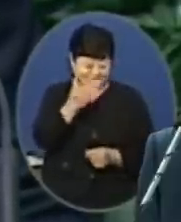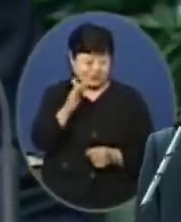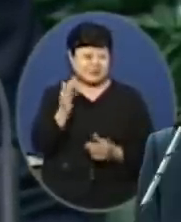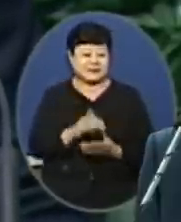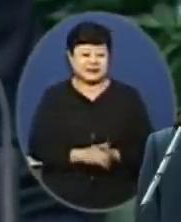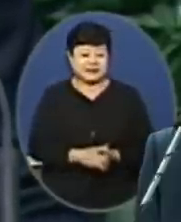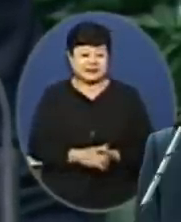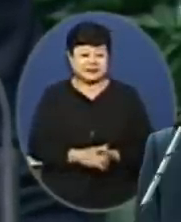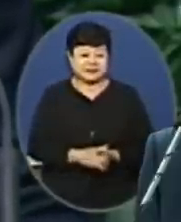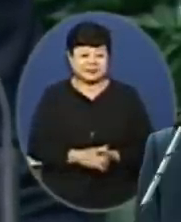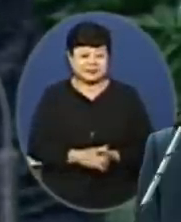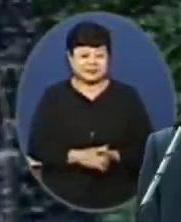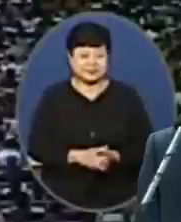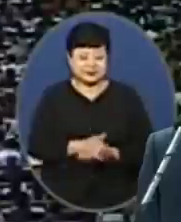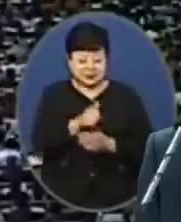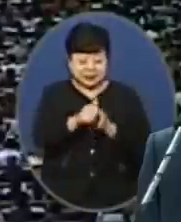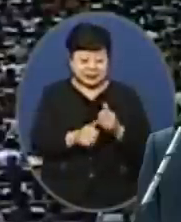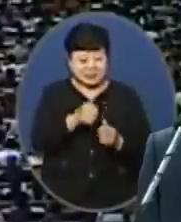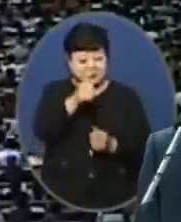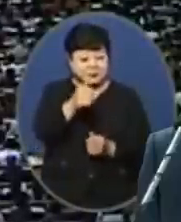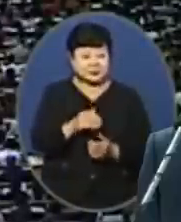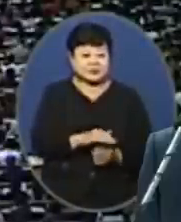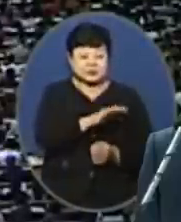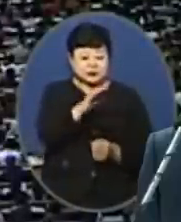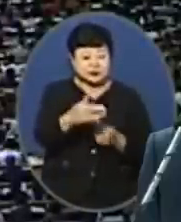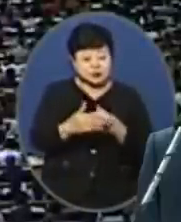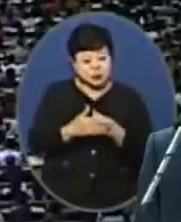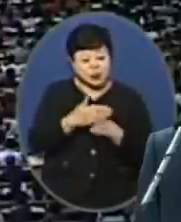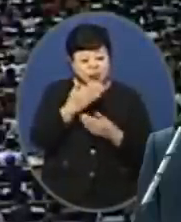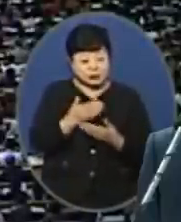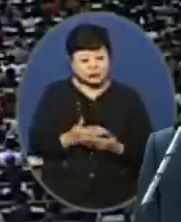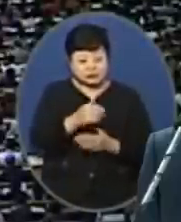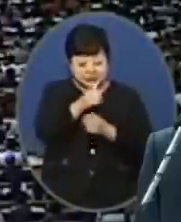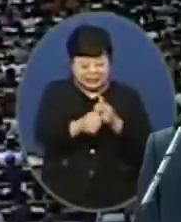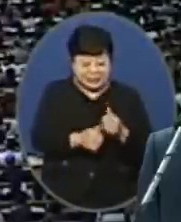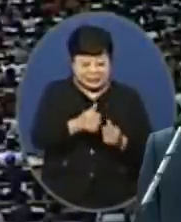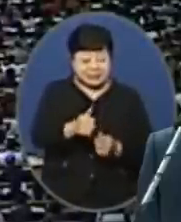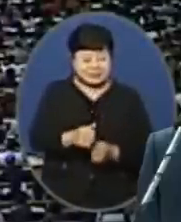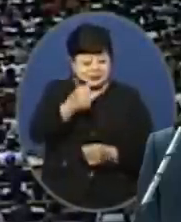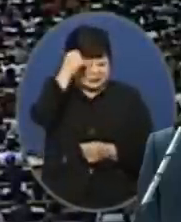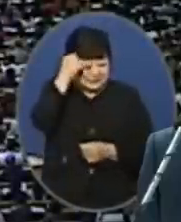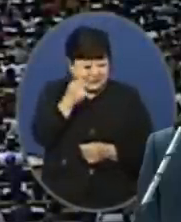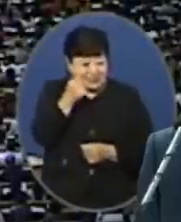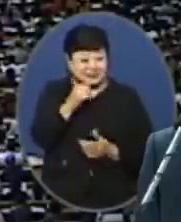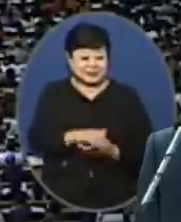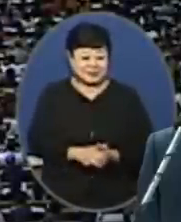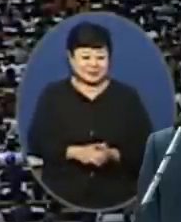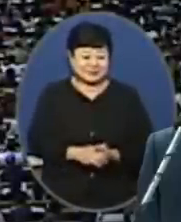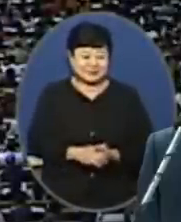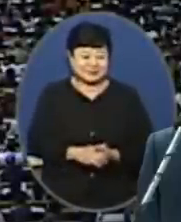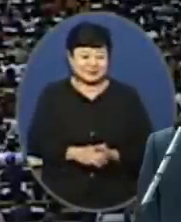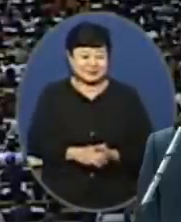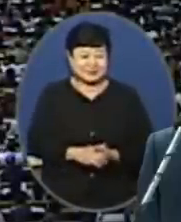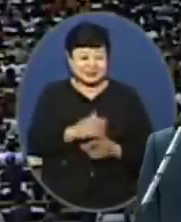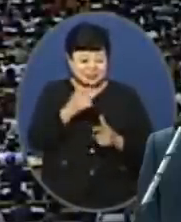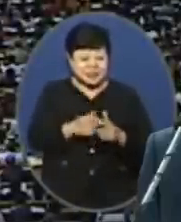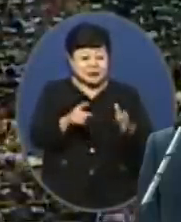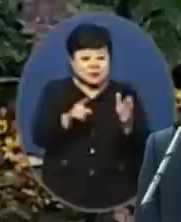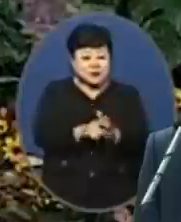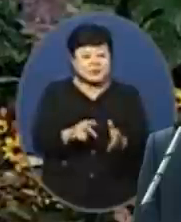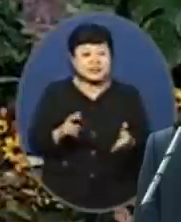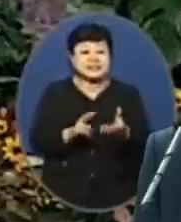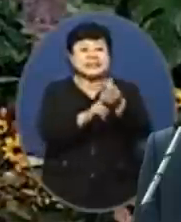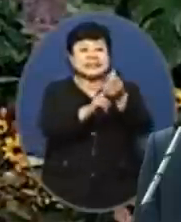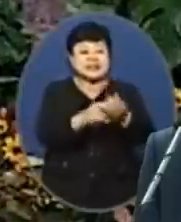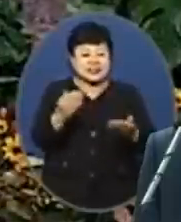것입니다. 하나님은 우리를 도와주시는 하나님이시라는 것을 잊어서는 안 되는 것입니다. 우리가 예수를 믿으면